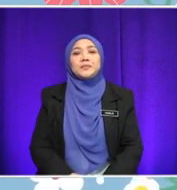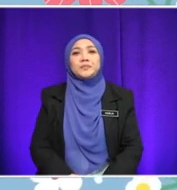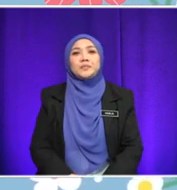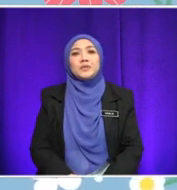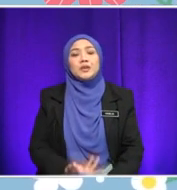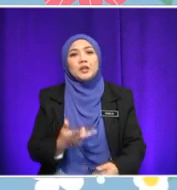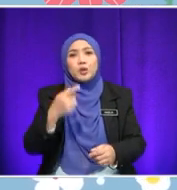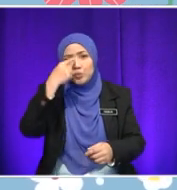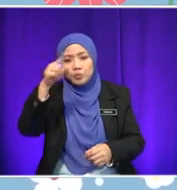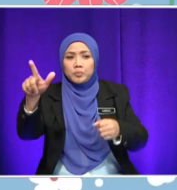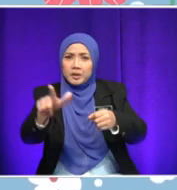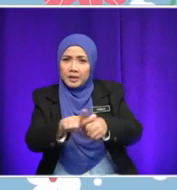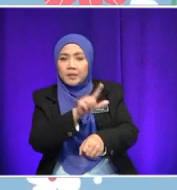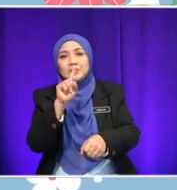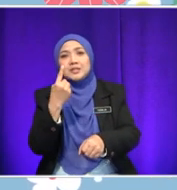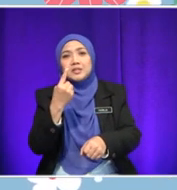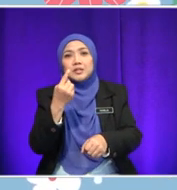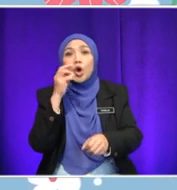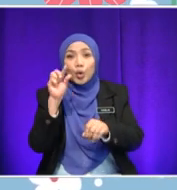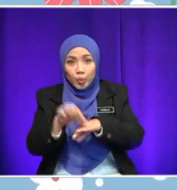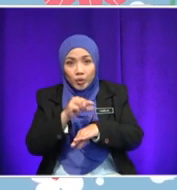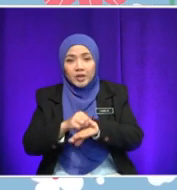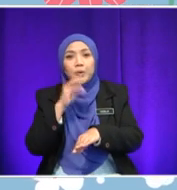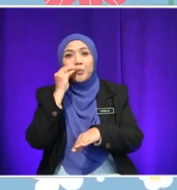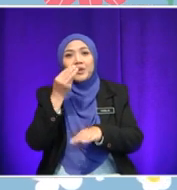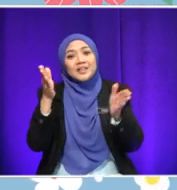untuk melengkapkan gubahan tersebut